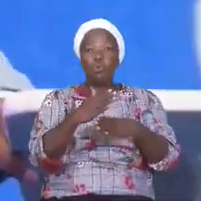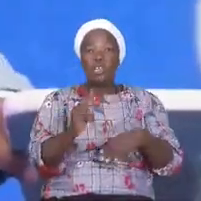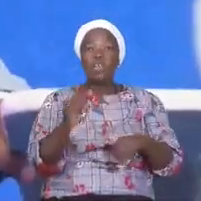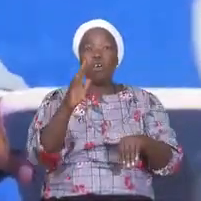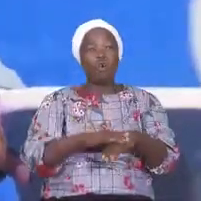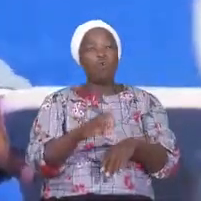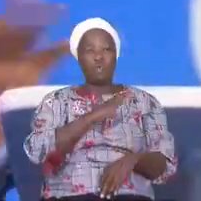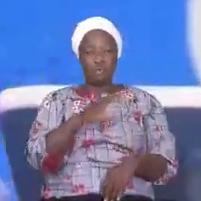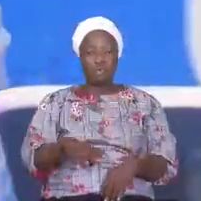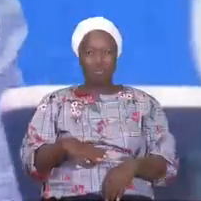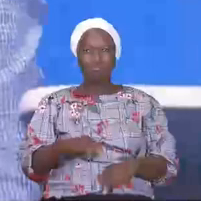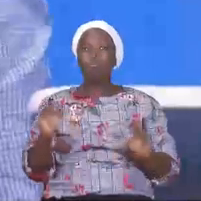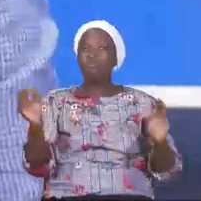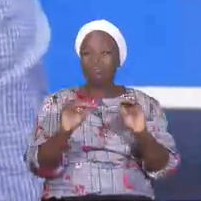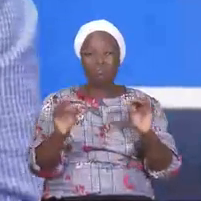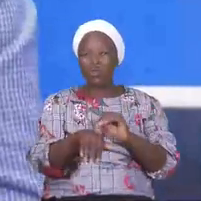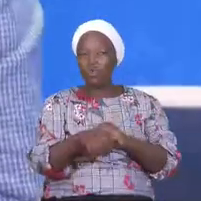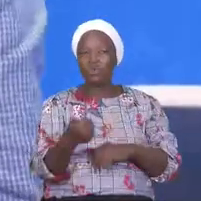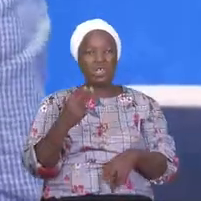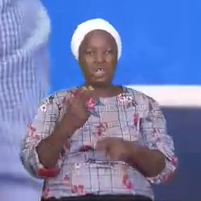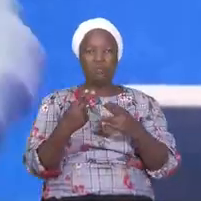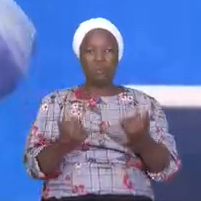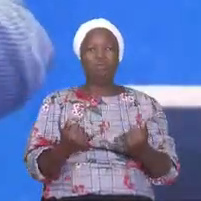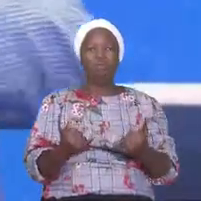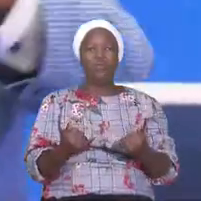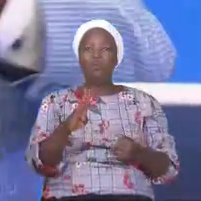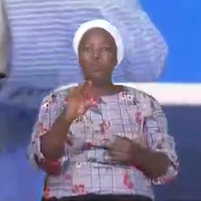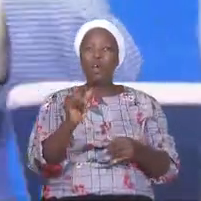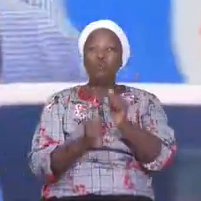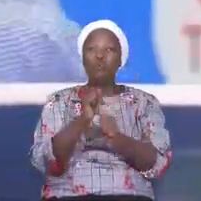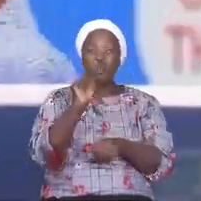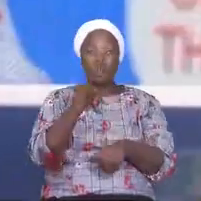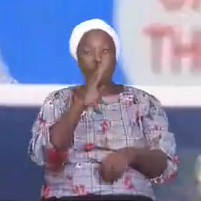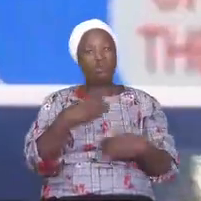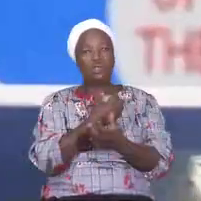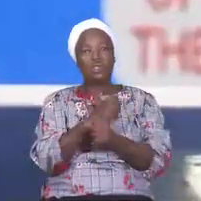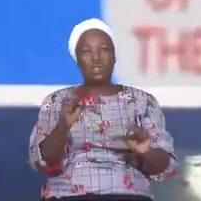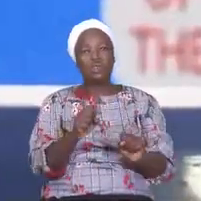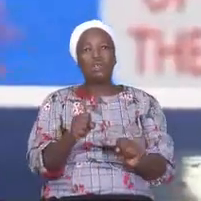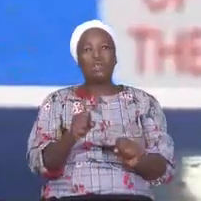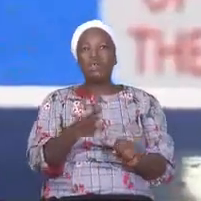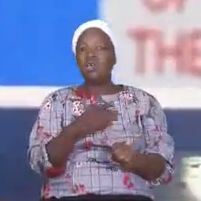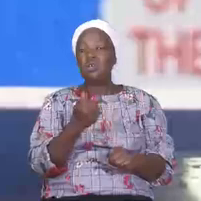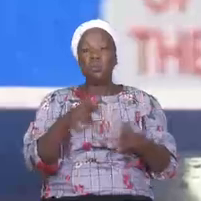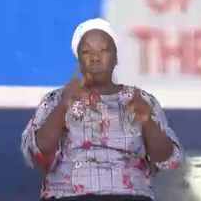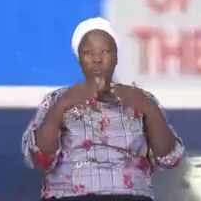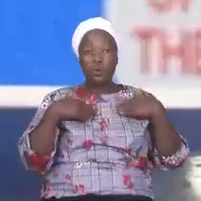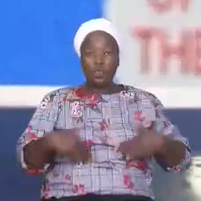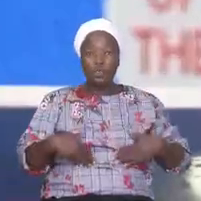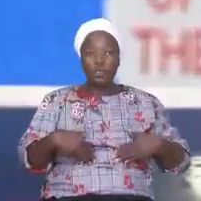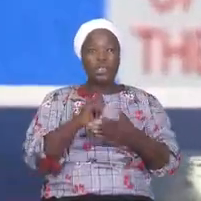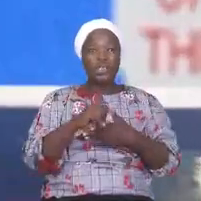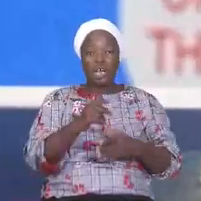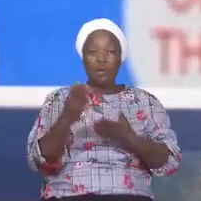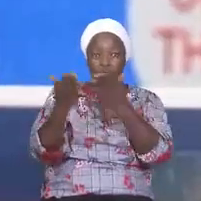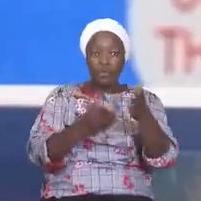moment, l'onction est totalement sur Christ. Il n'y a pas un autre nom maintenant par lequel vous